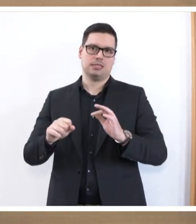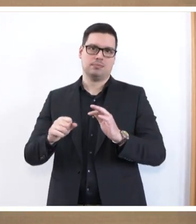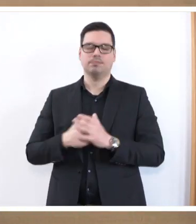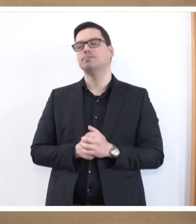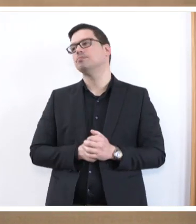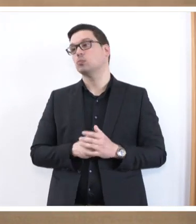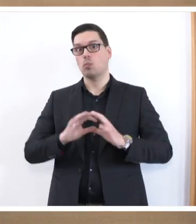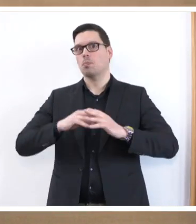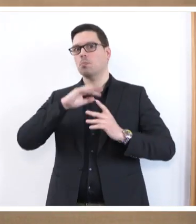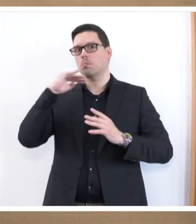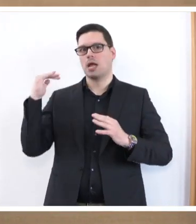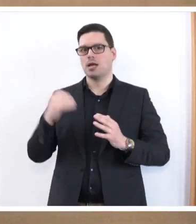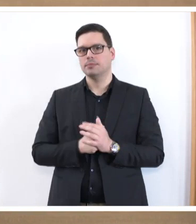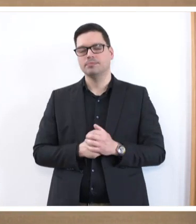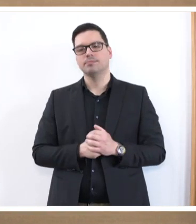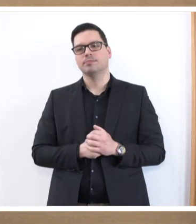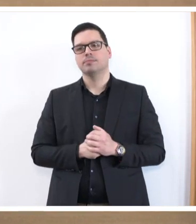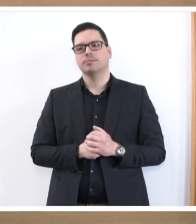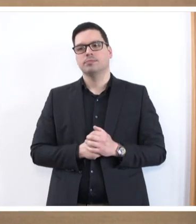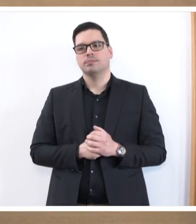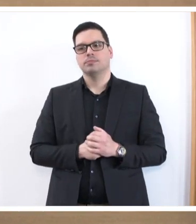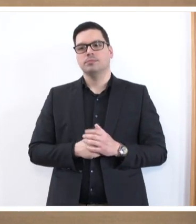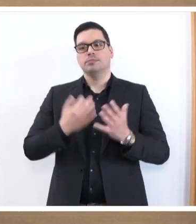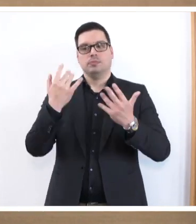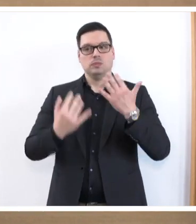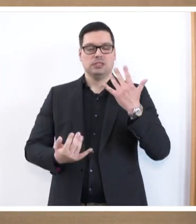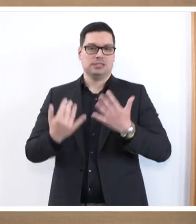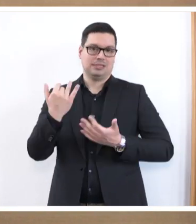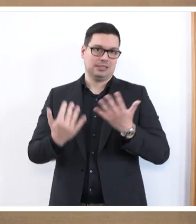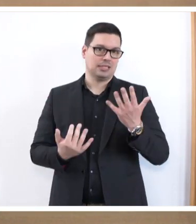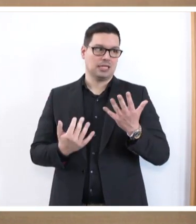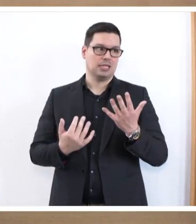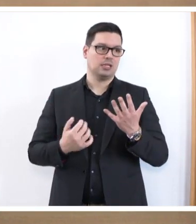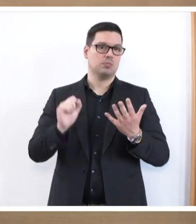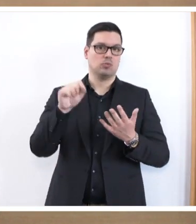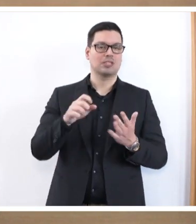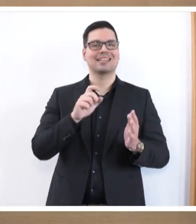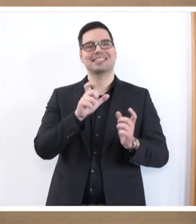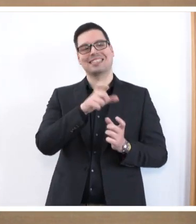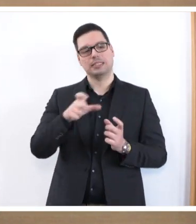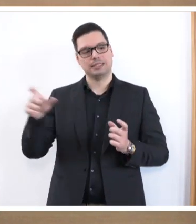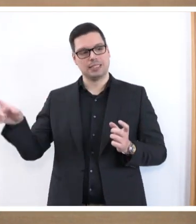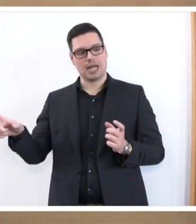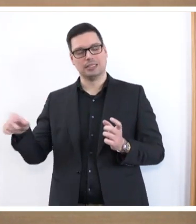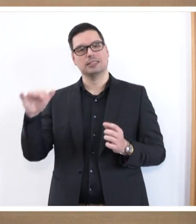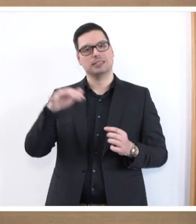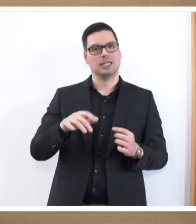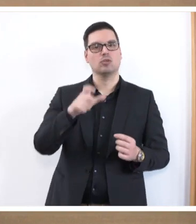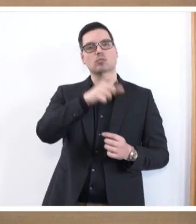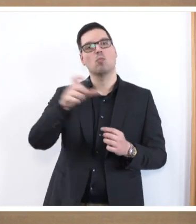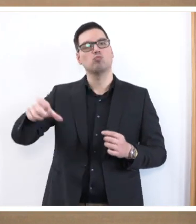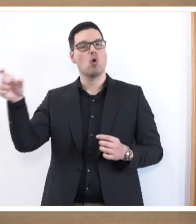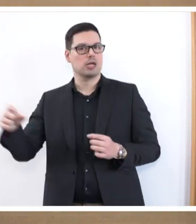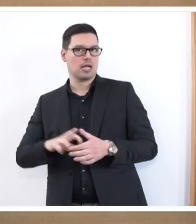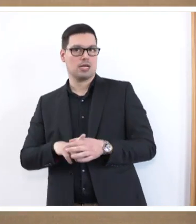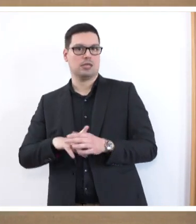abschließend. Wenn man jetzt lediglich die Zahl der potenziellen Kandidatinnen und Kandidaten um die Bürgerinnen und Bürger